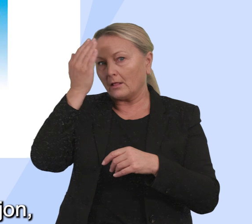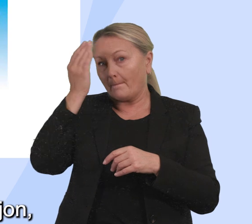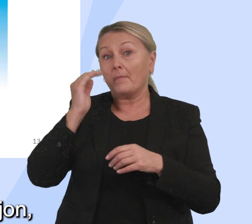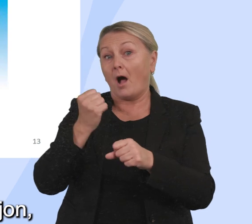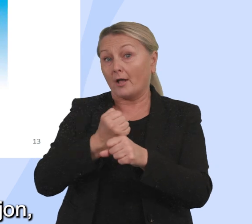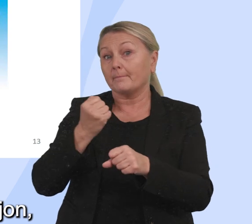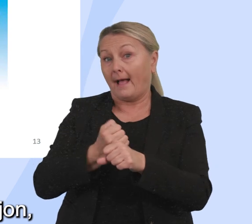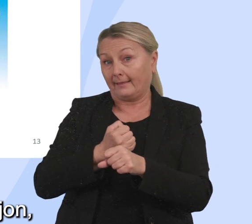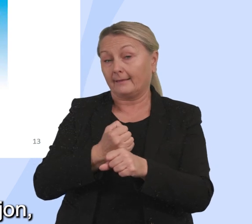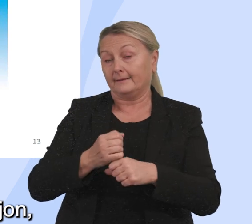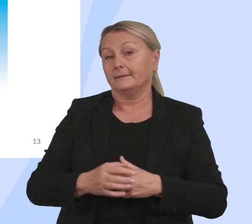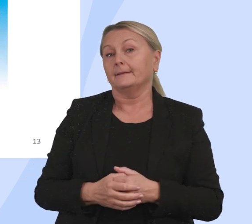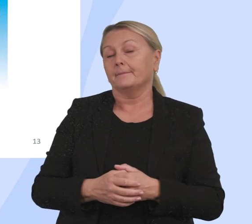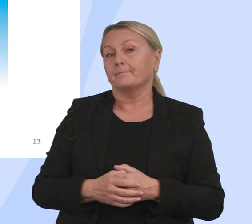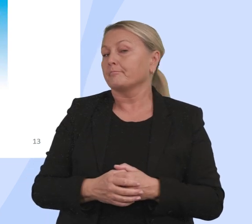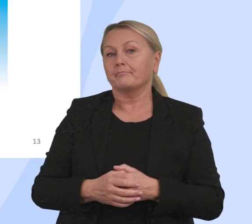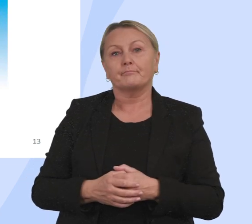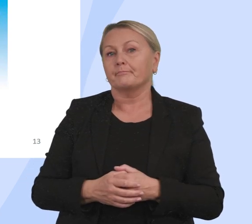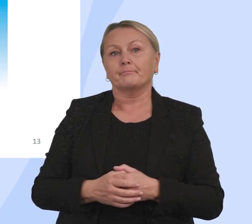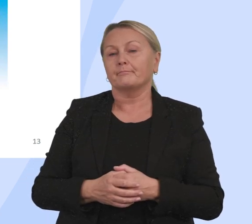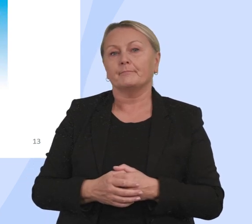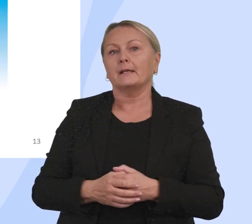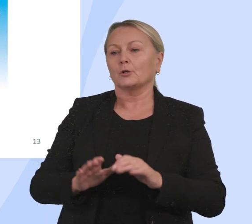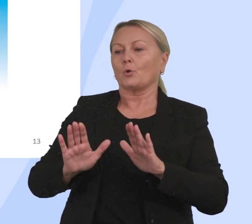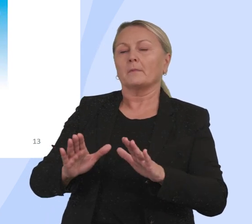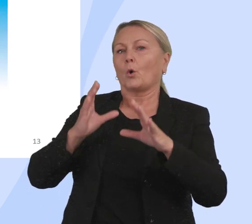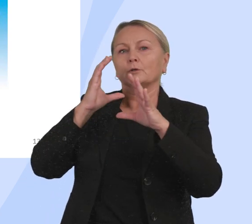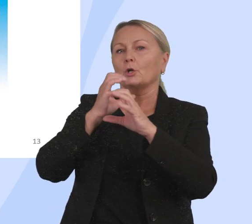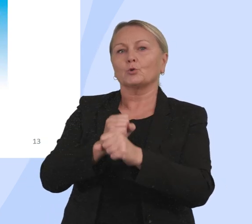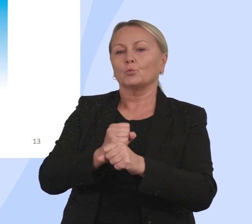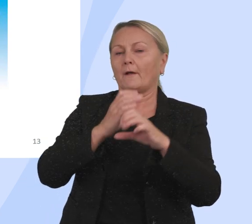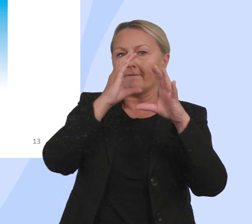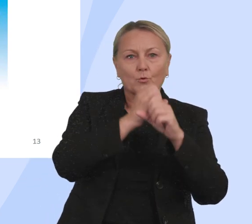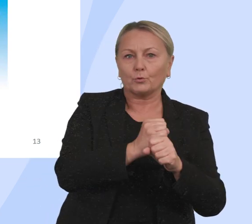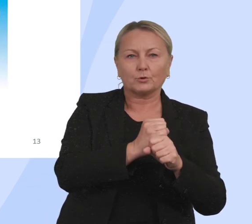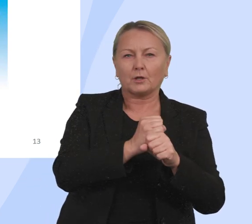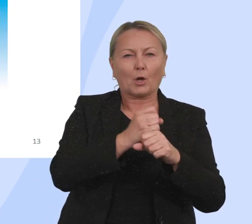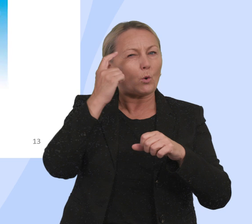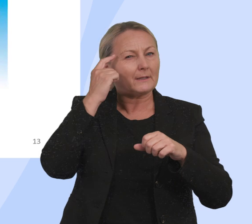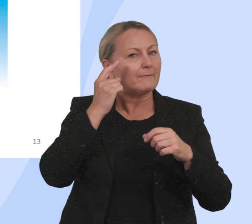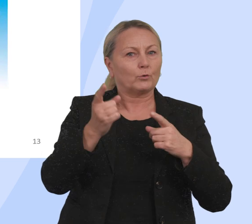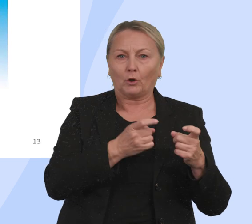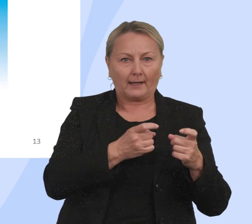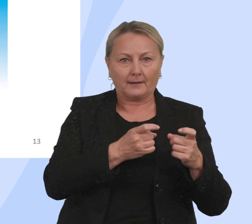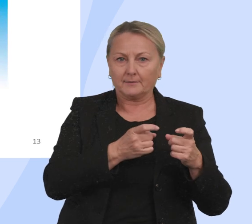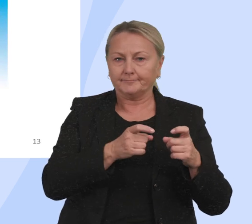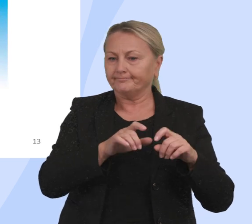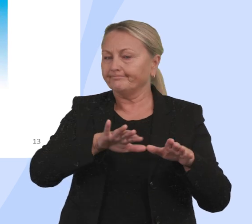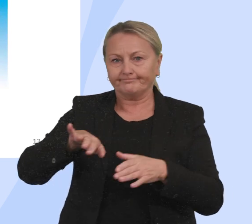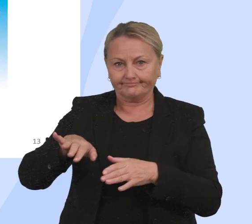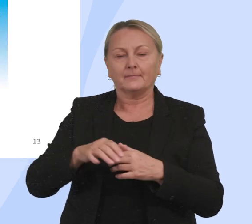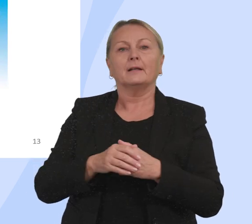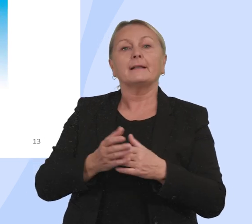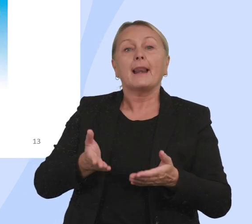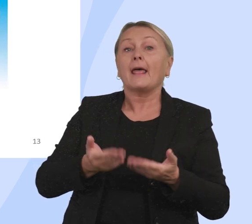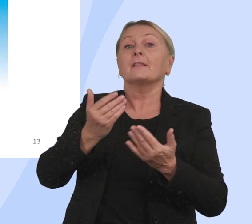fokus, kognitive udfordringer. Det er altså den letteste måde overhovedet at lære på, det er, at en anden viser,